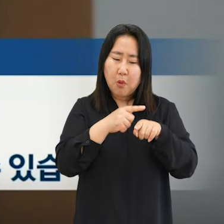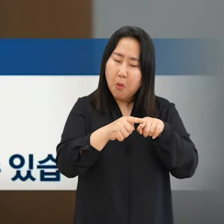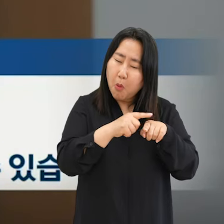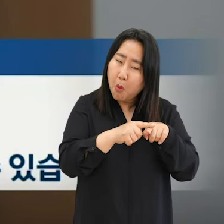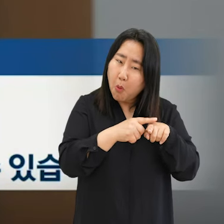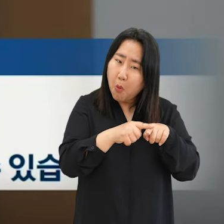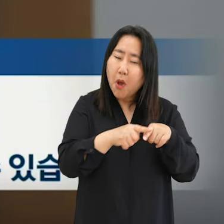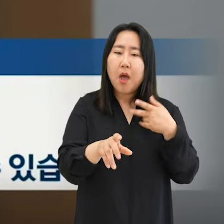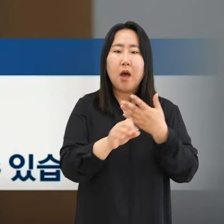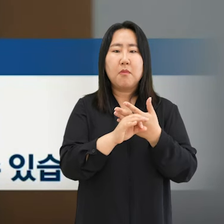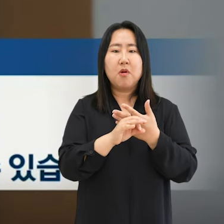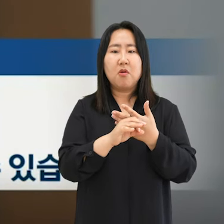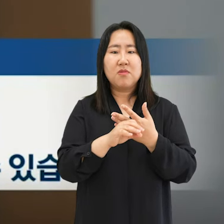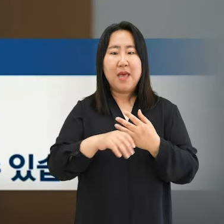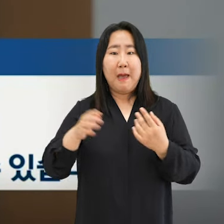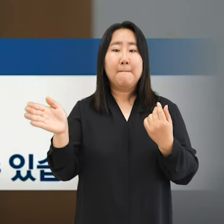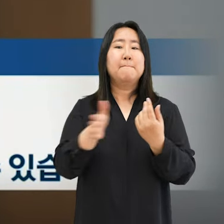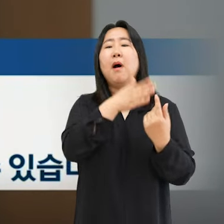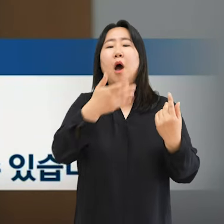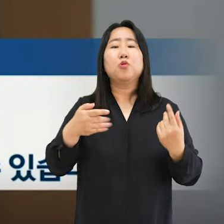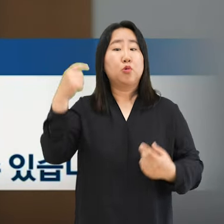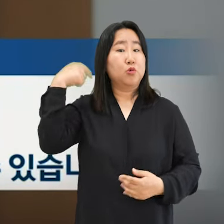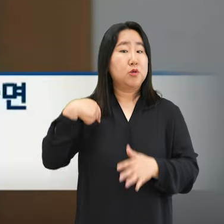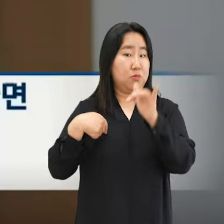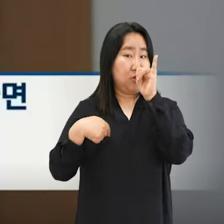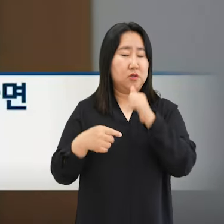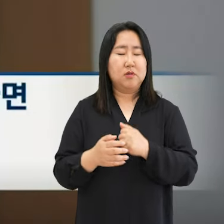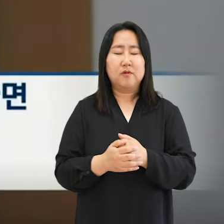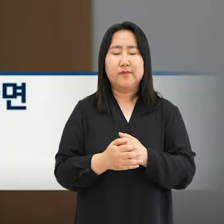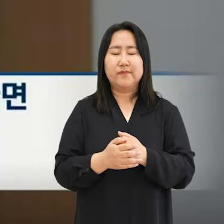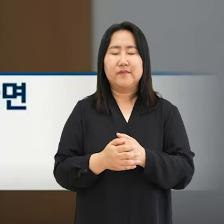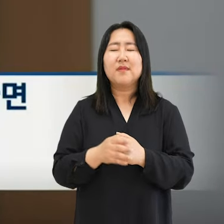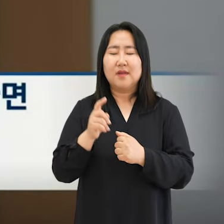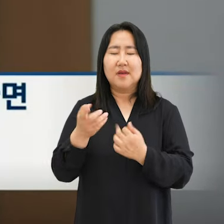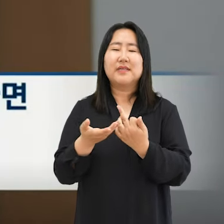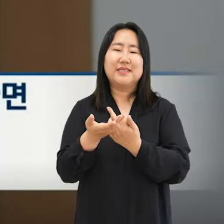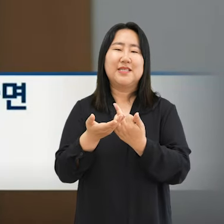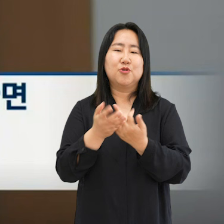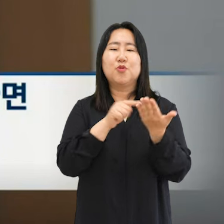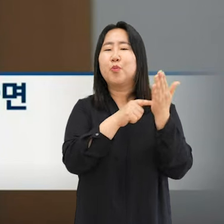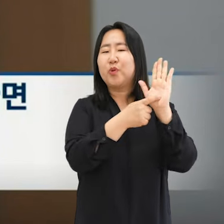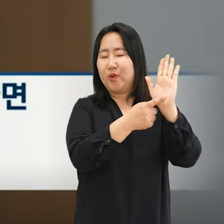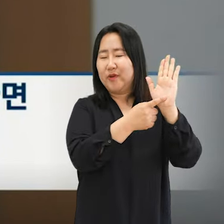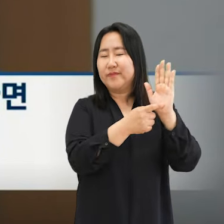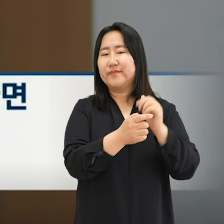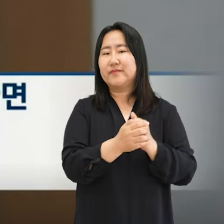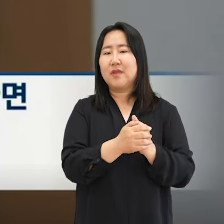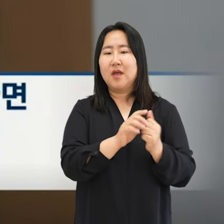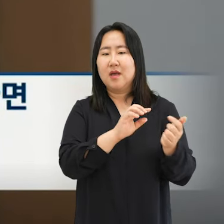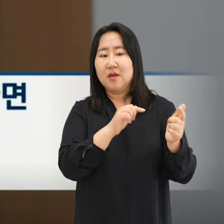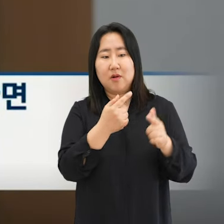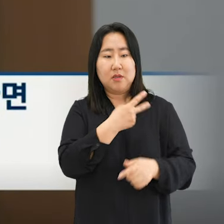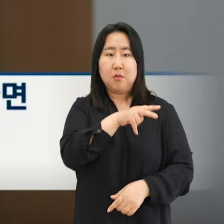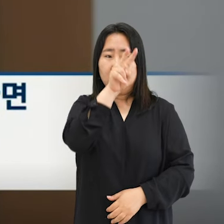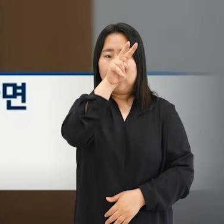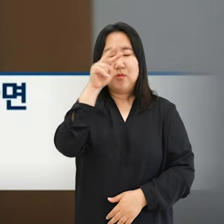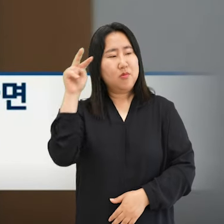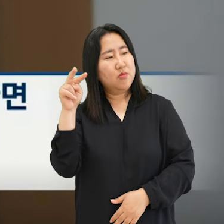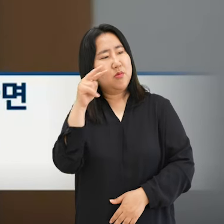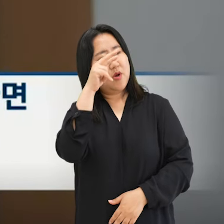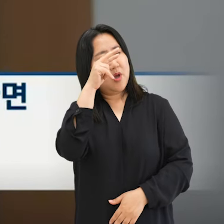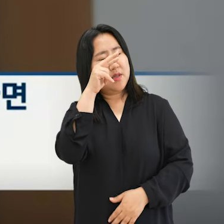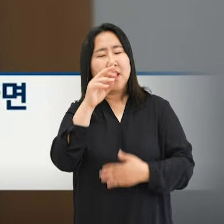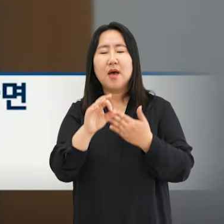으트면 거친 파도의 결이 느낄 수 있습니다. 이러한 종이에 제주를 담아보았습니다. 다양한 위치에서